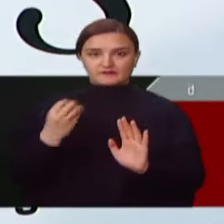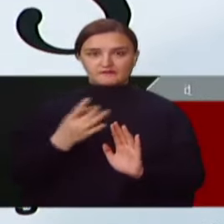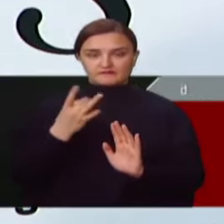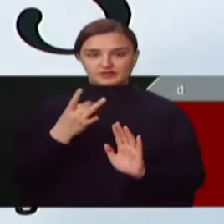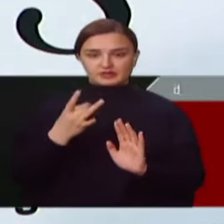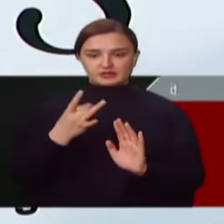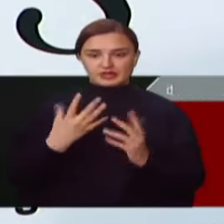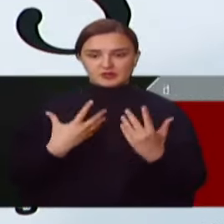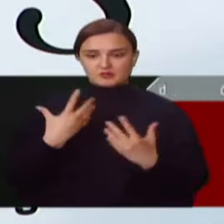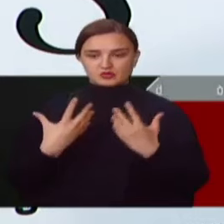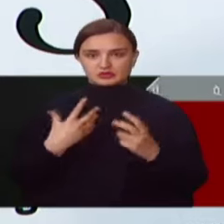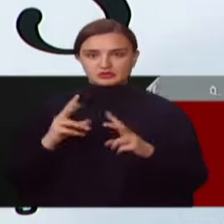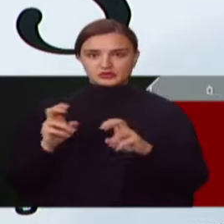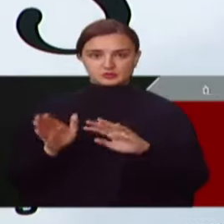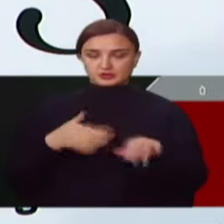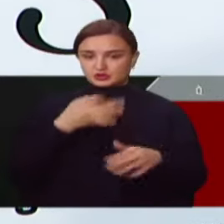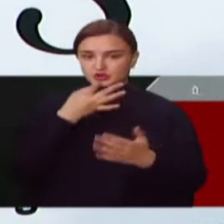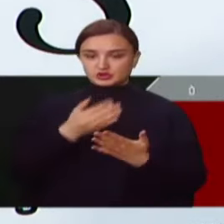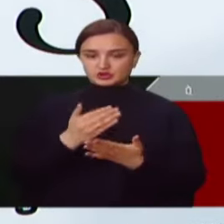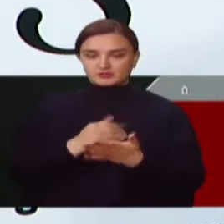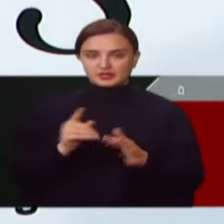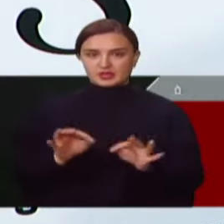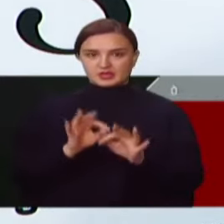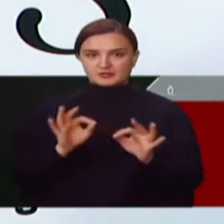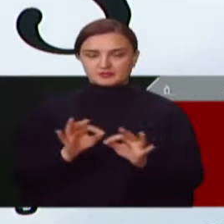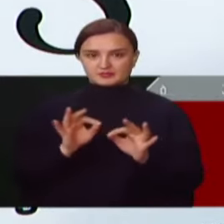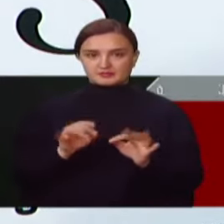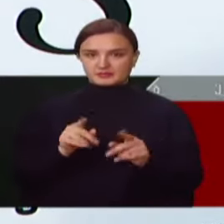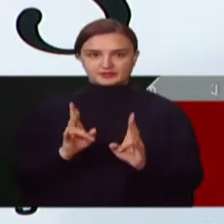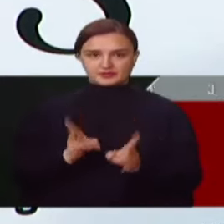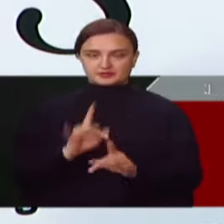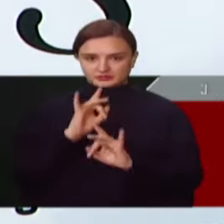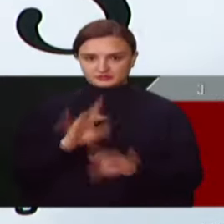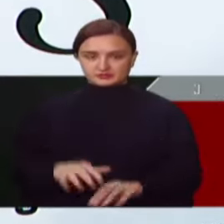ემოციების გვერდზე გადაწევის შემდგომ, ამ სეზონს არაფერი არ დაემუქრება